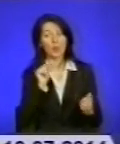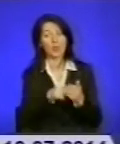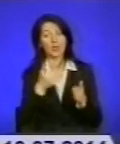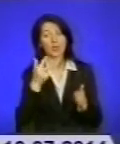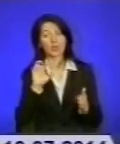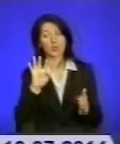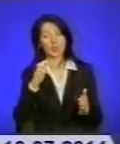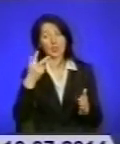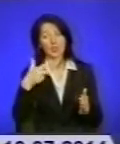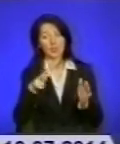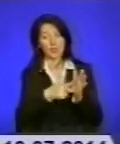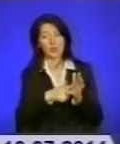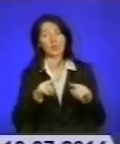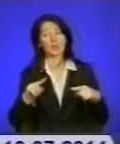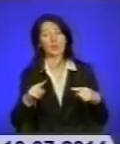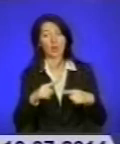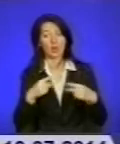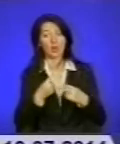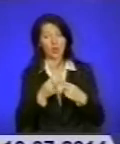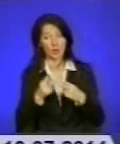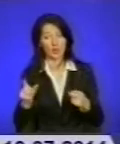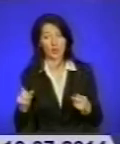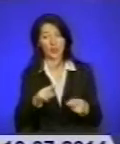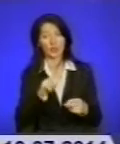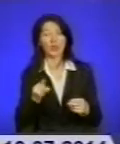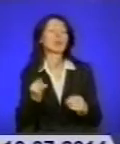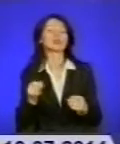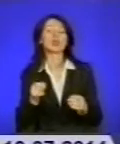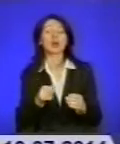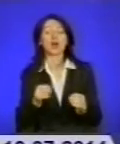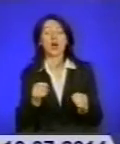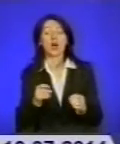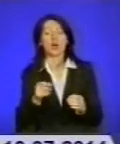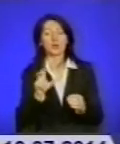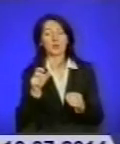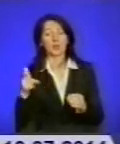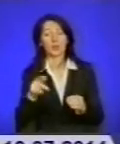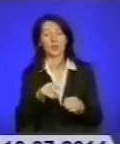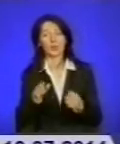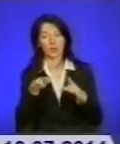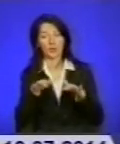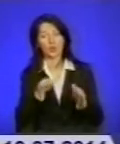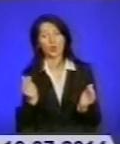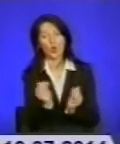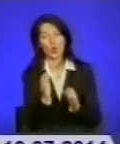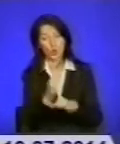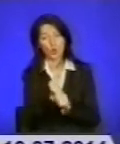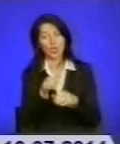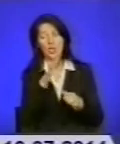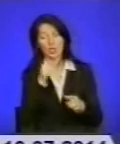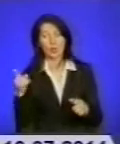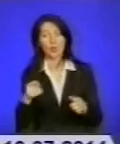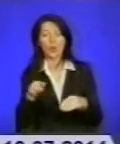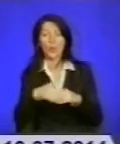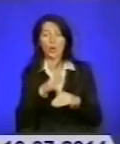335 – під звільнення від покарання, а решта – під скорочення терміну покарання. Як звільненим після покарання повернутися до життя